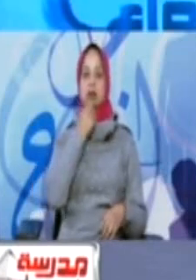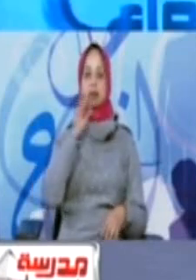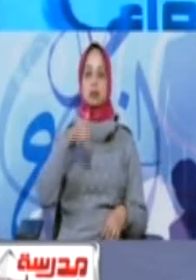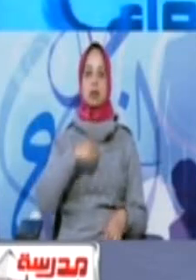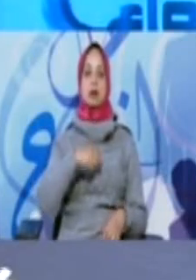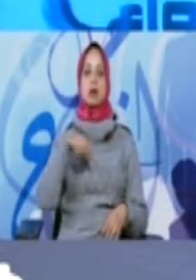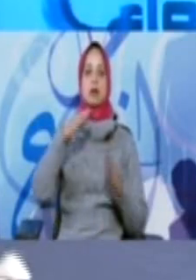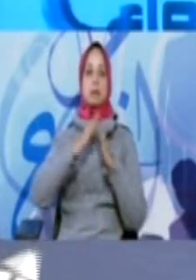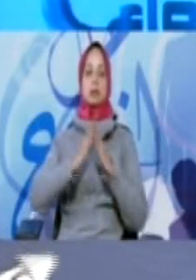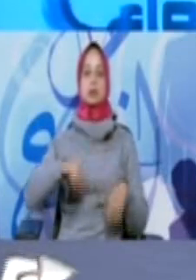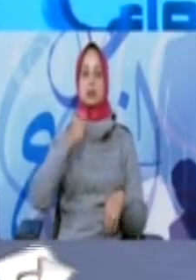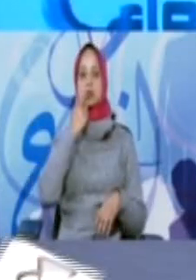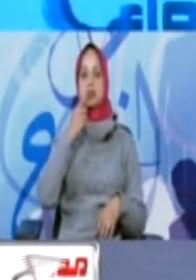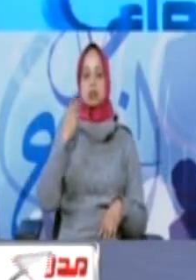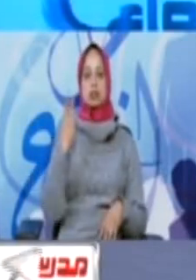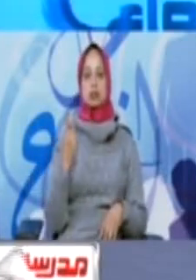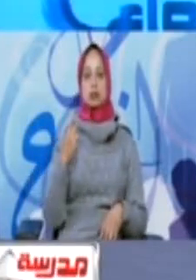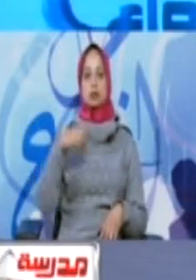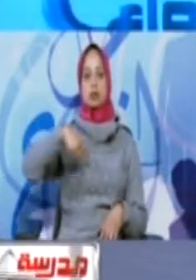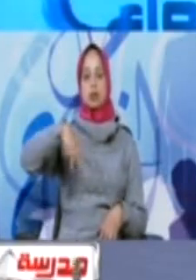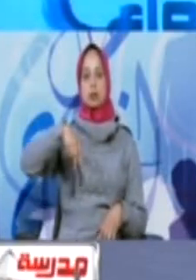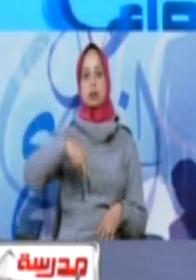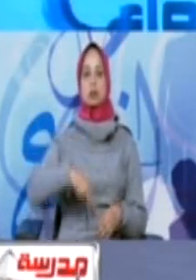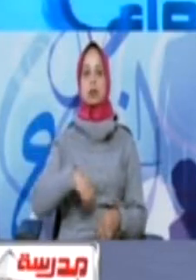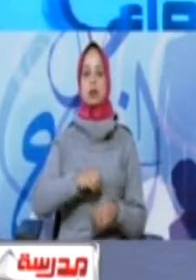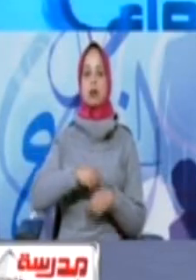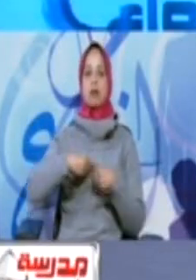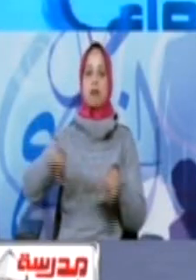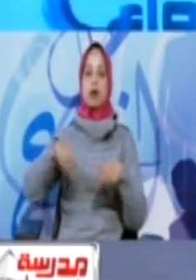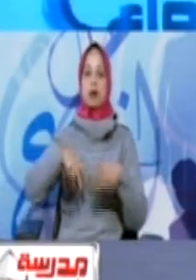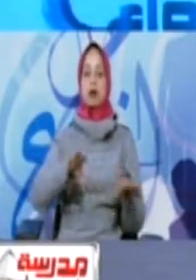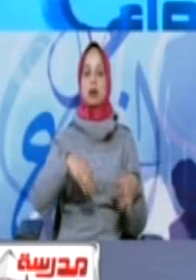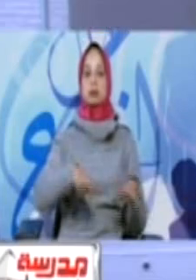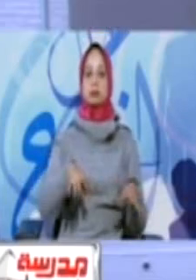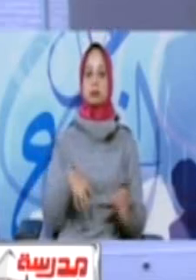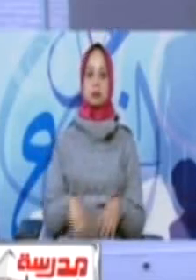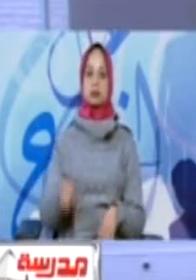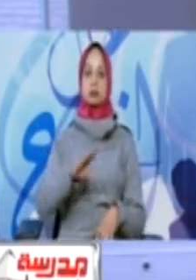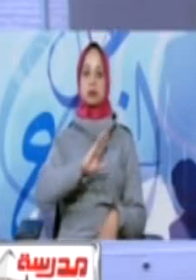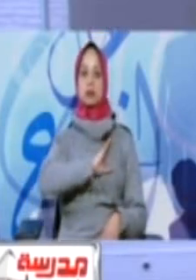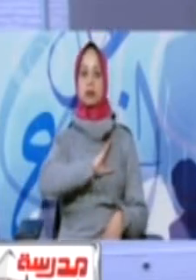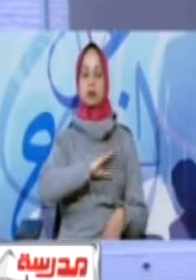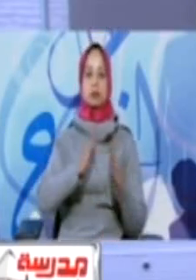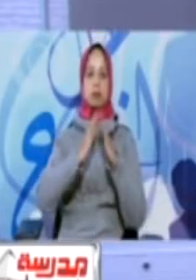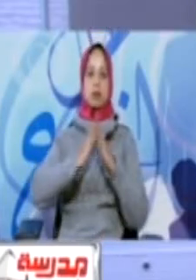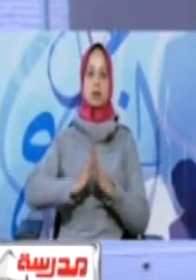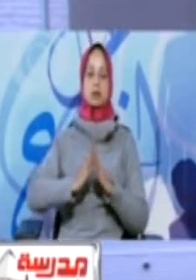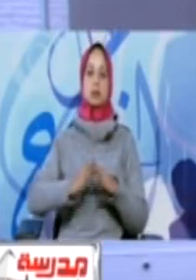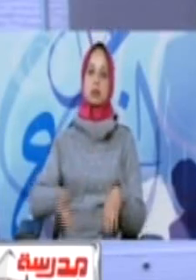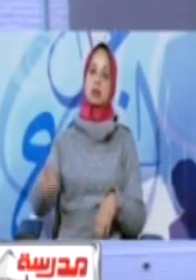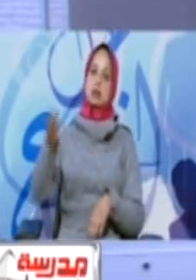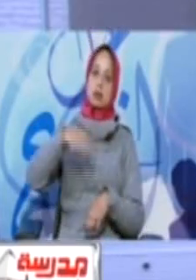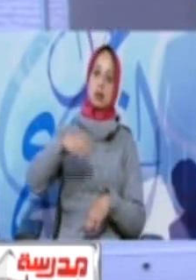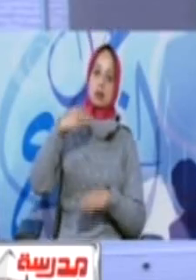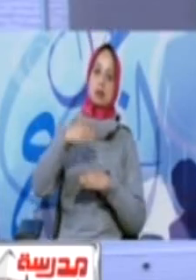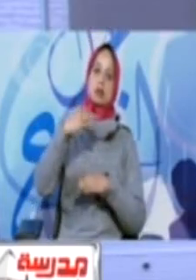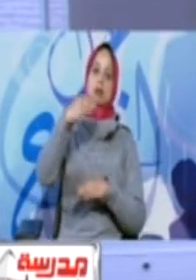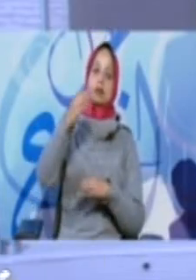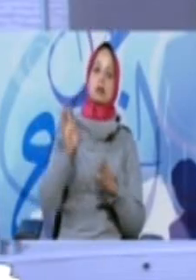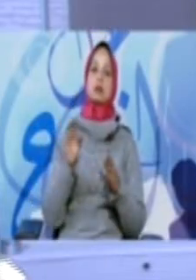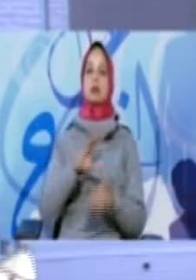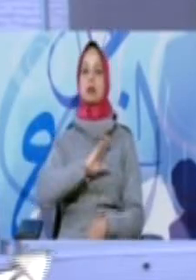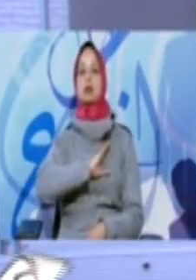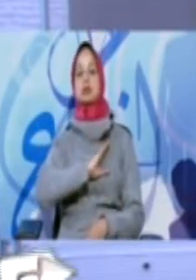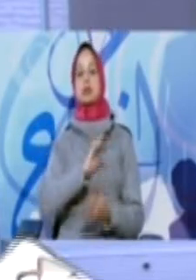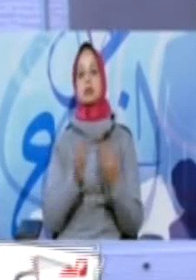1882 قاموا بحل الجيش المصري وتاليف جيش مصري جديد تحت اشراف انجليزي. طبعا مصر لها جيش بس